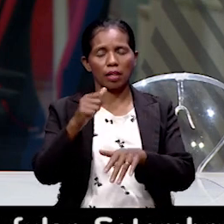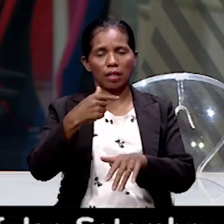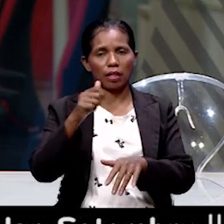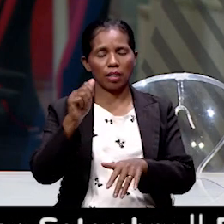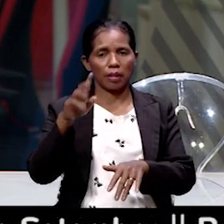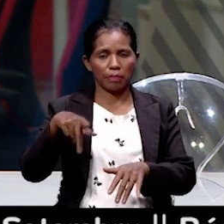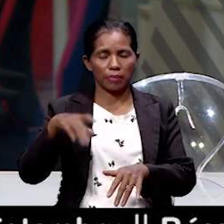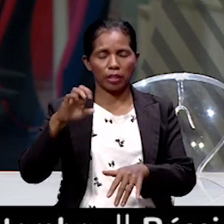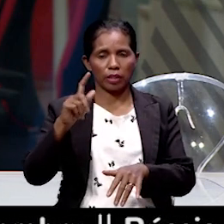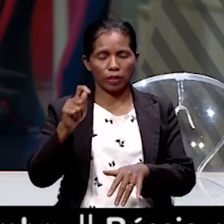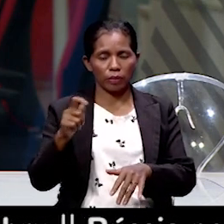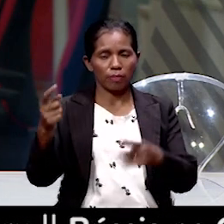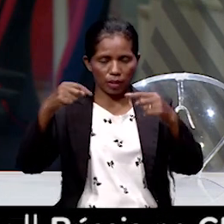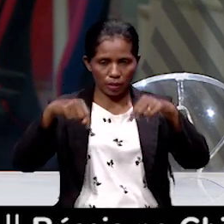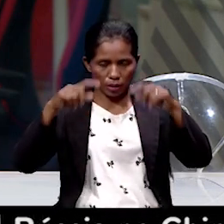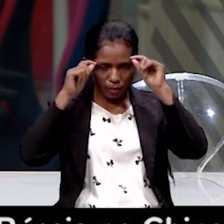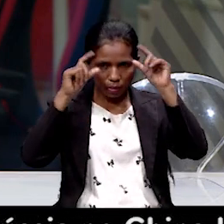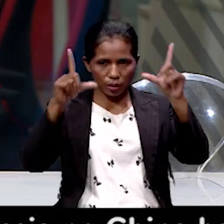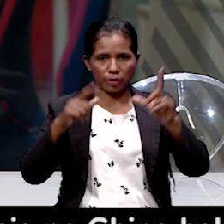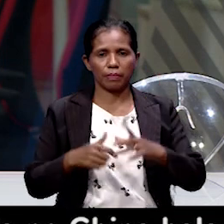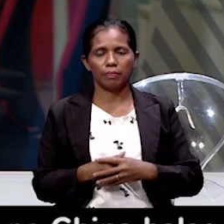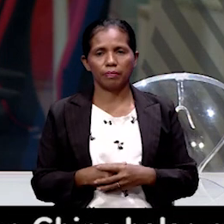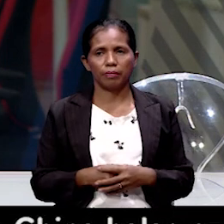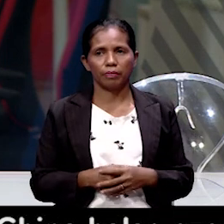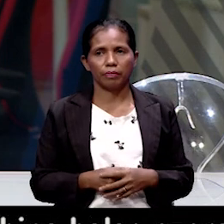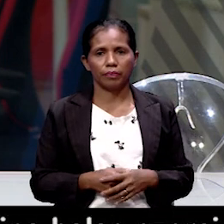Souza torna e Timor-Leste.